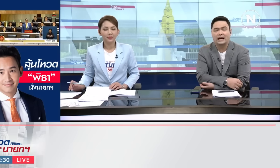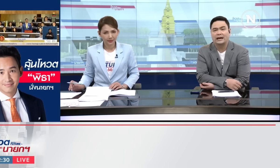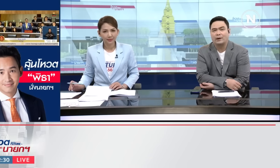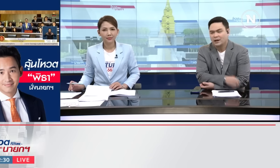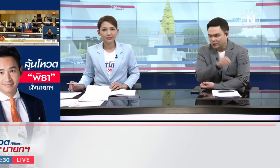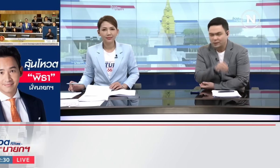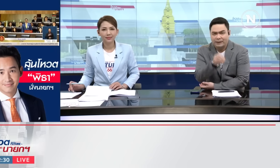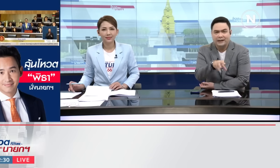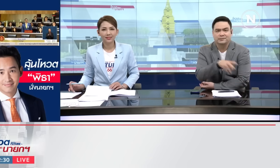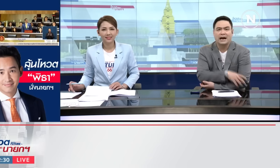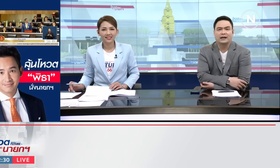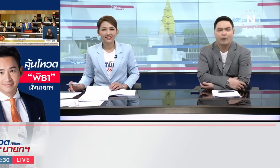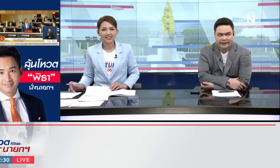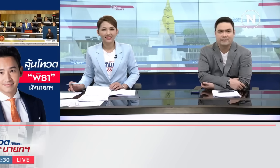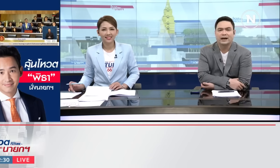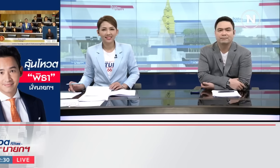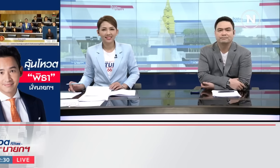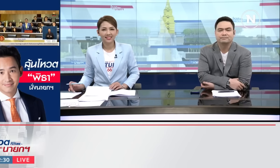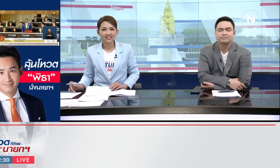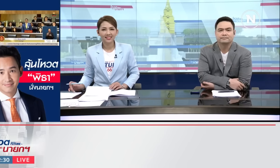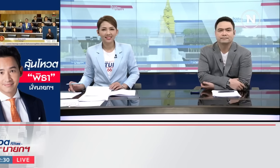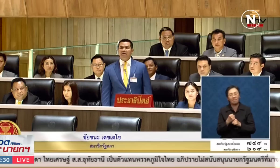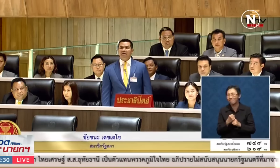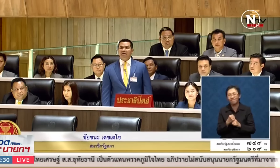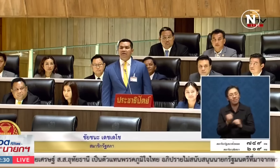ปฟังดูแล้วกันฮะว่าตอนอภิปรายในสภาเนี่ยว่ายังไงบ้างครับ